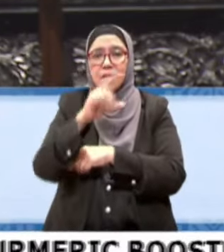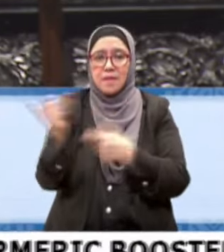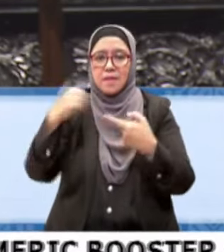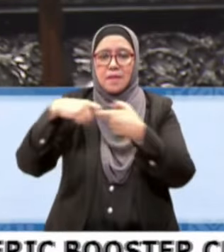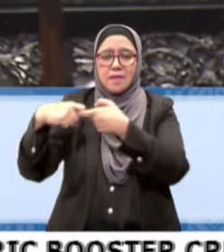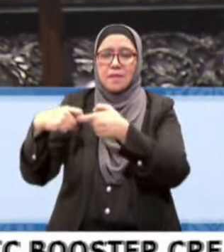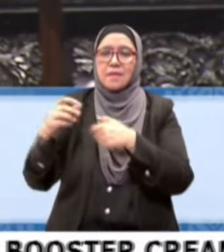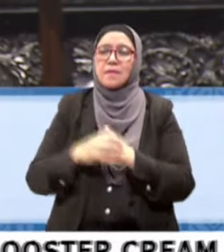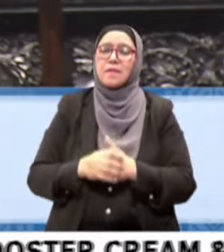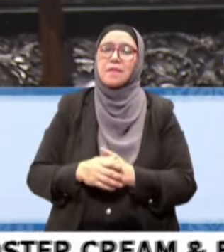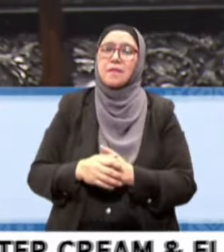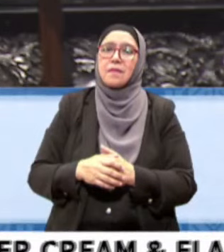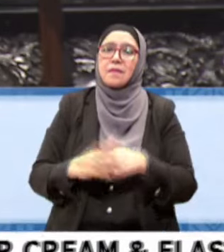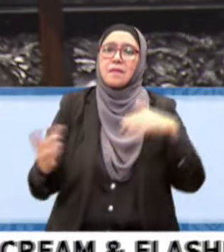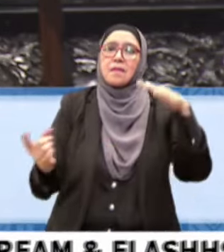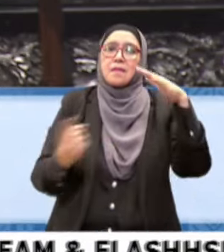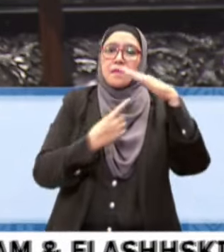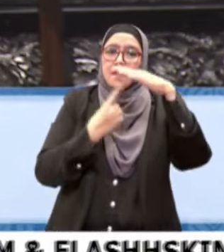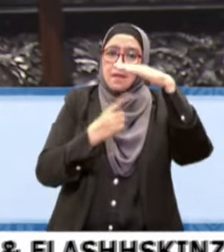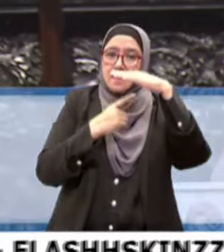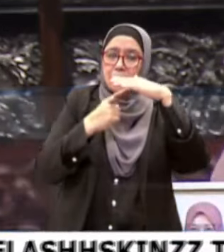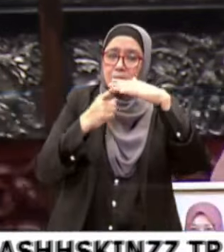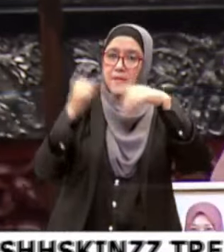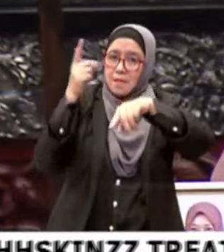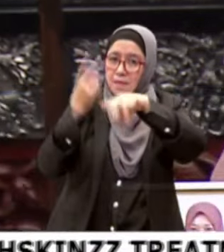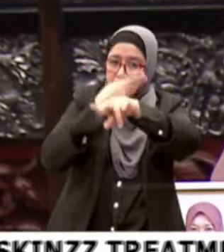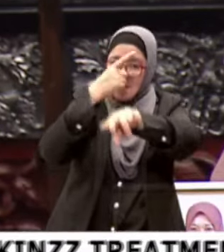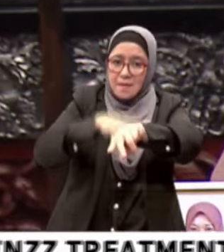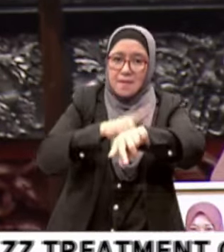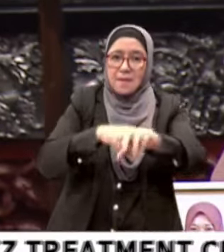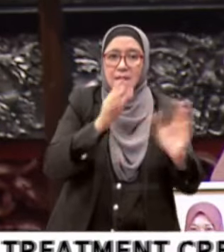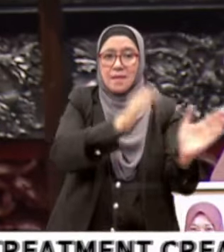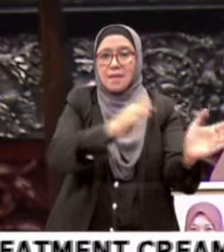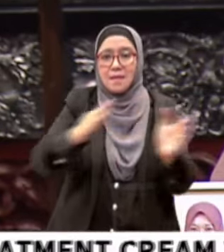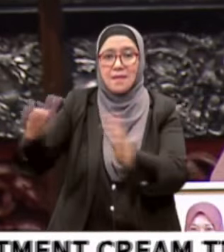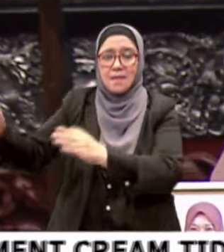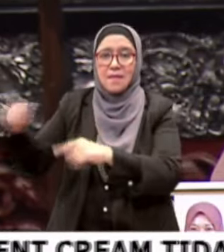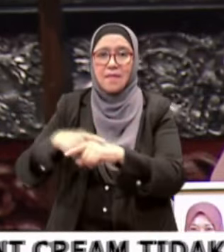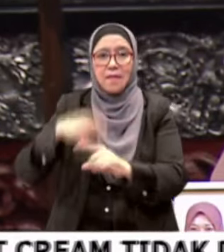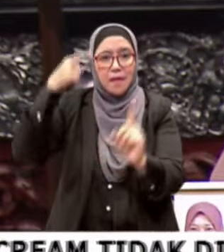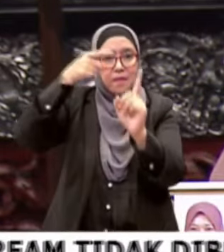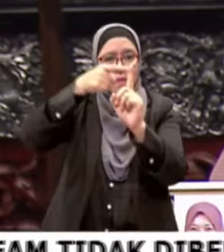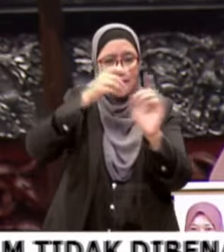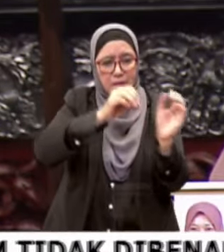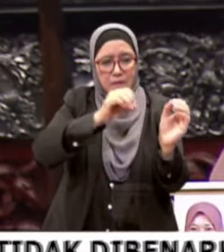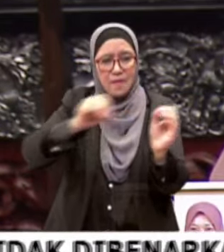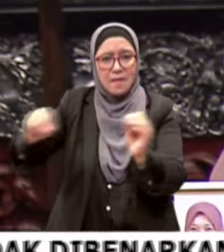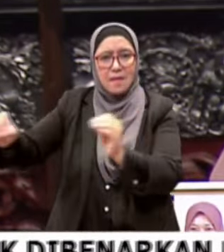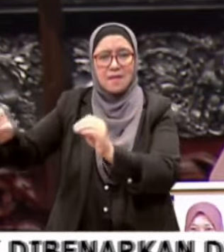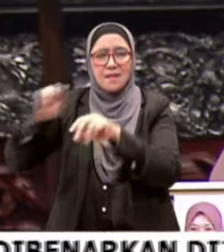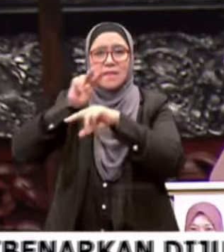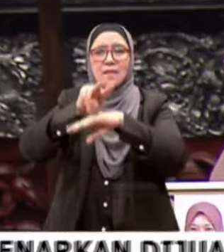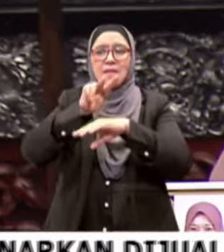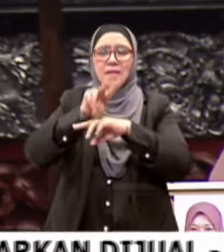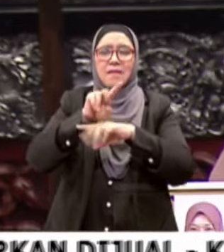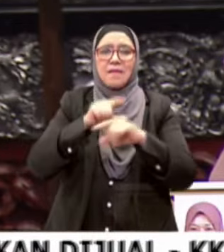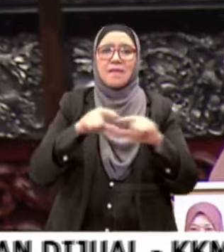berkaitan dasar dan kemasan pendek yang dilaksanakan adalah dari aspek operasi Pemantauan dan kekuasaan